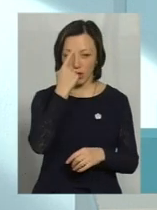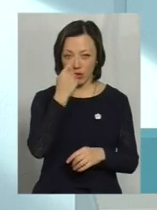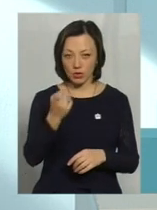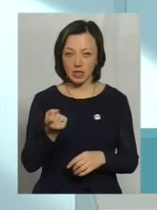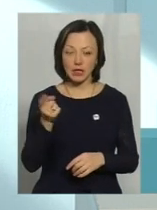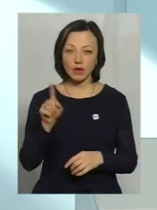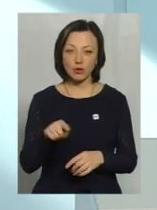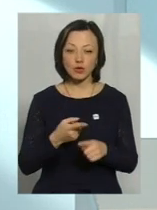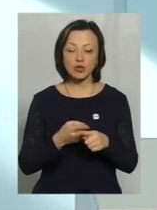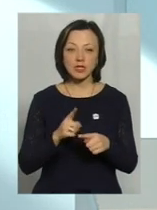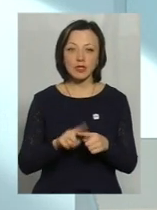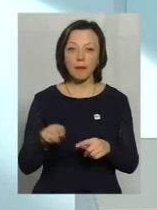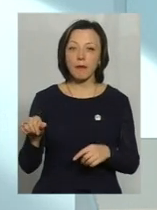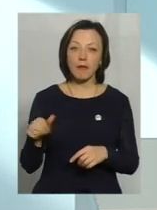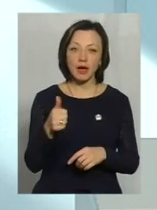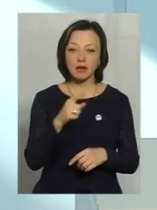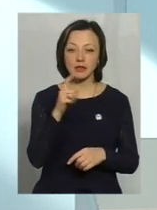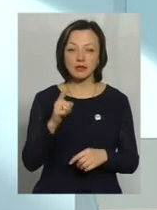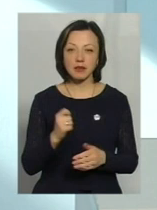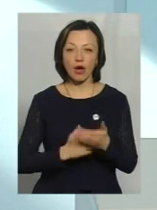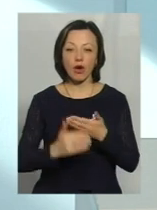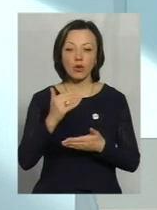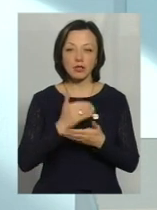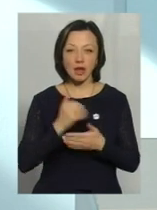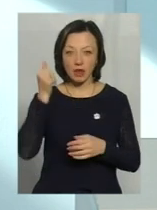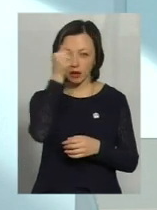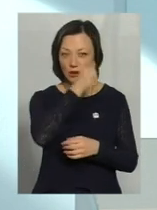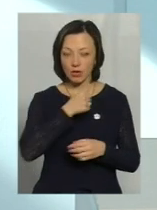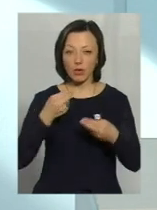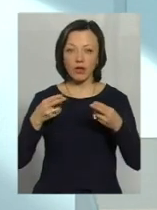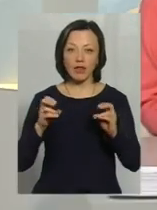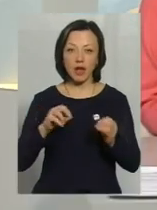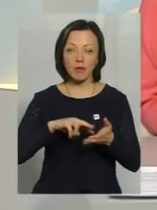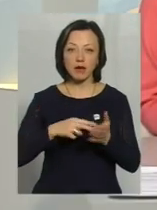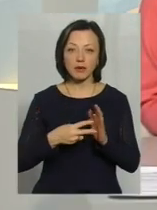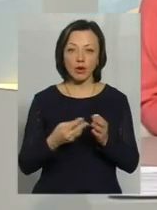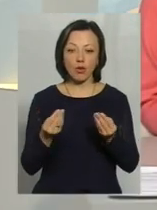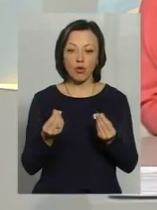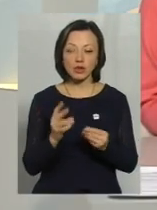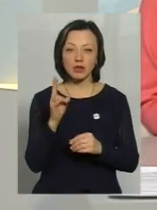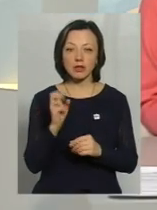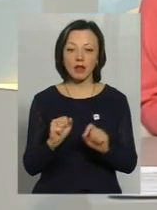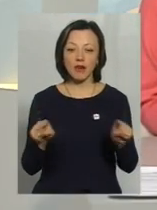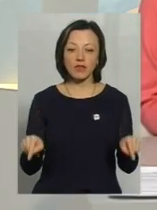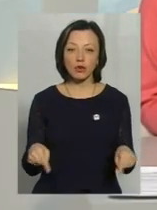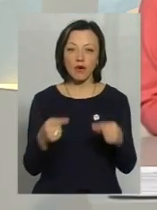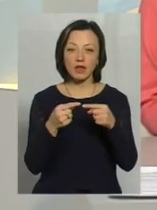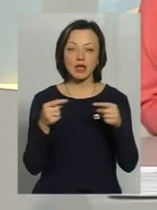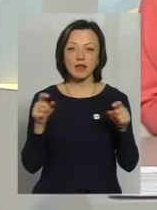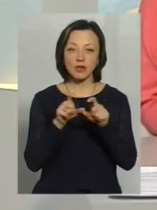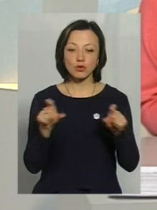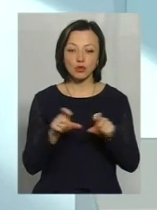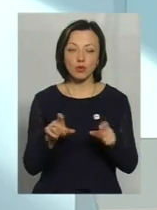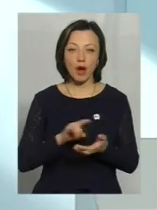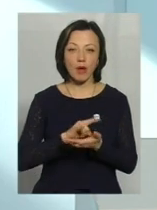на тому, що це вперше за останні роки, де передбачаються кошти на відновлення інфраструктури